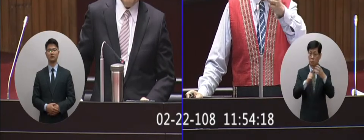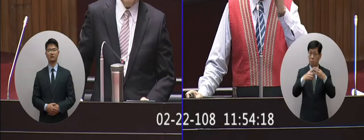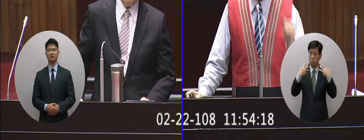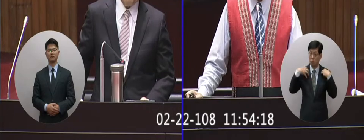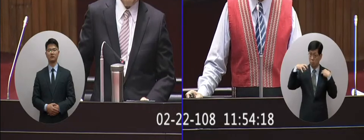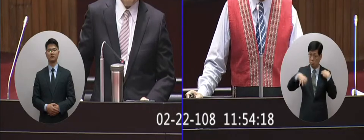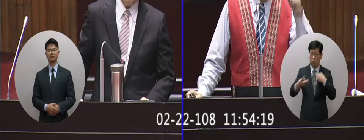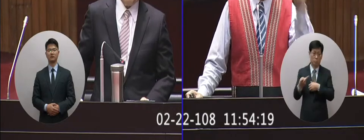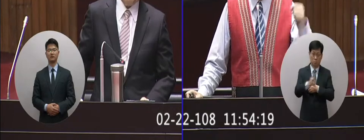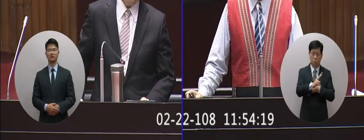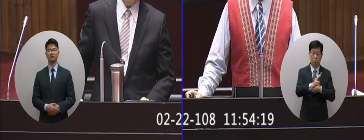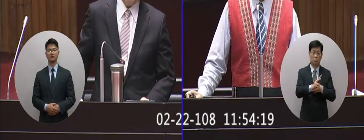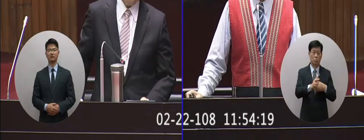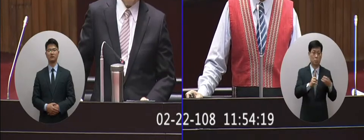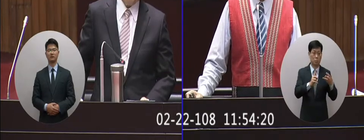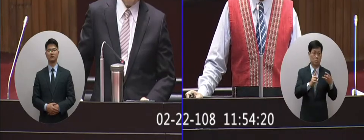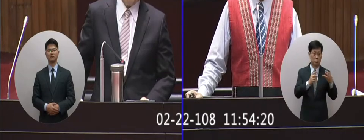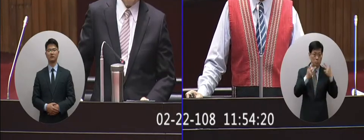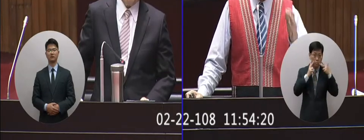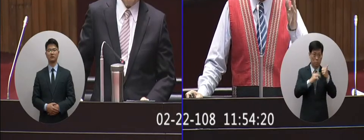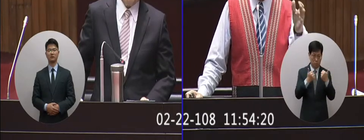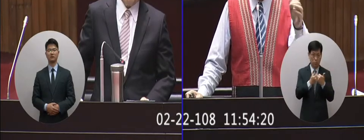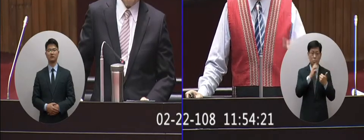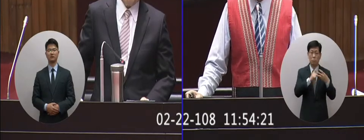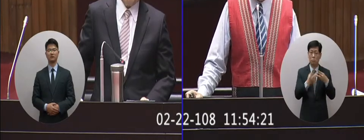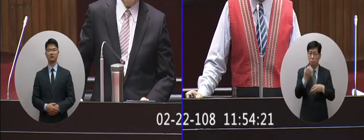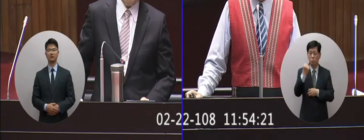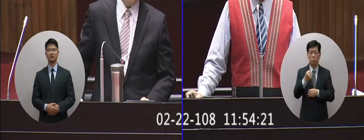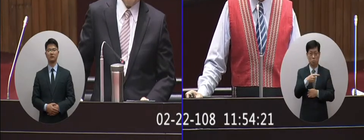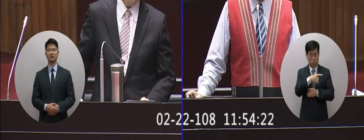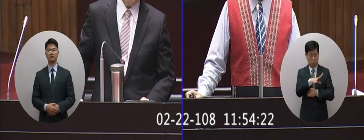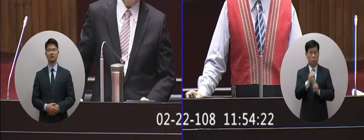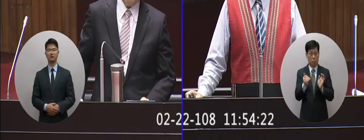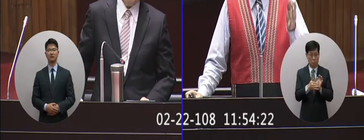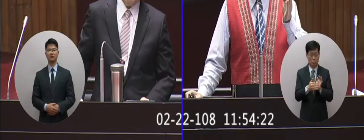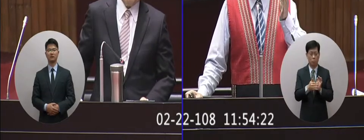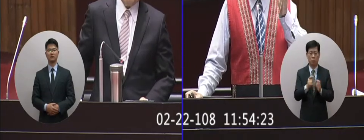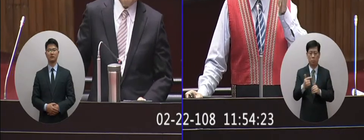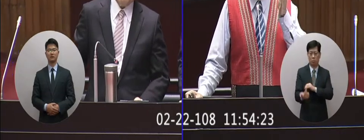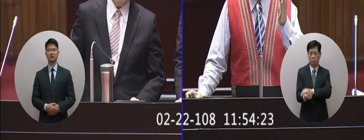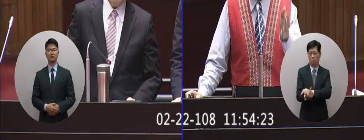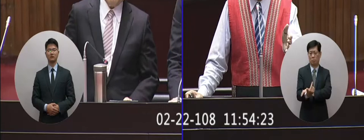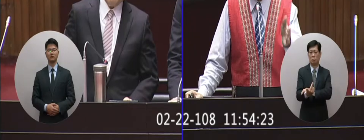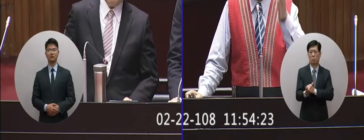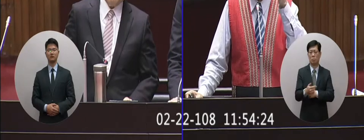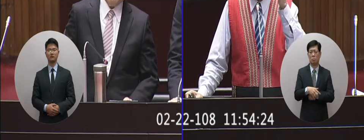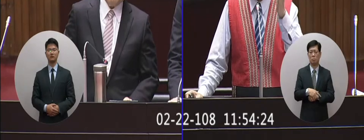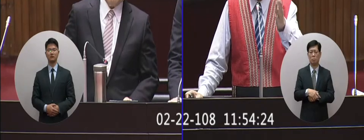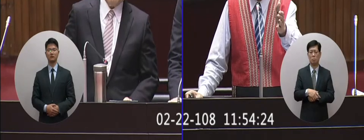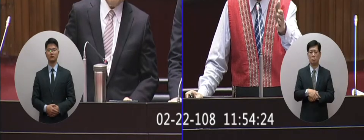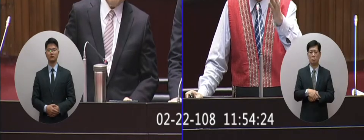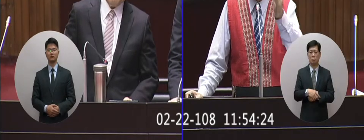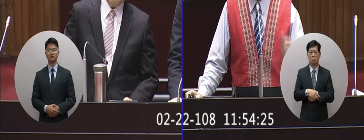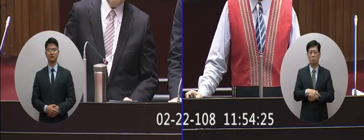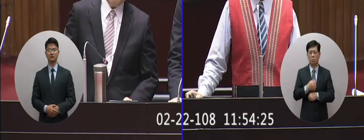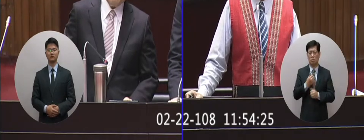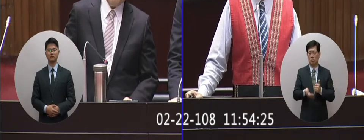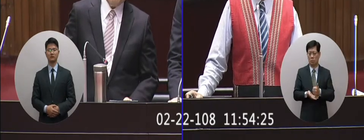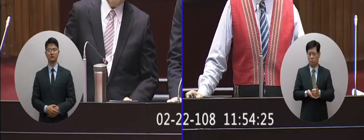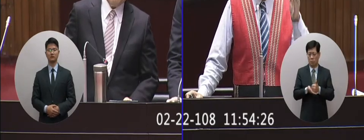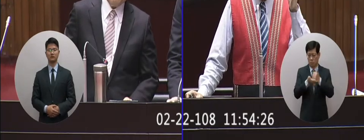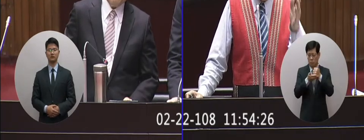机关成为原民会就是主权，既然有了主权，应该就要充分的尊